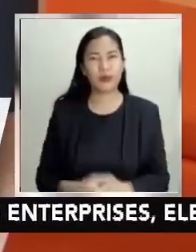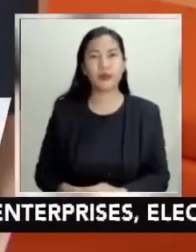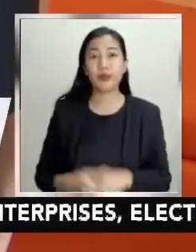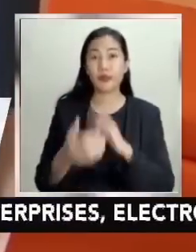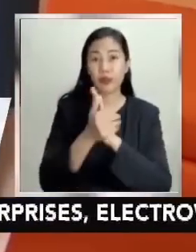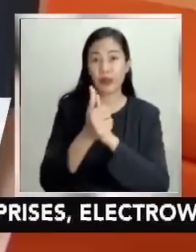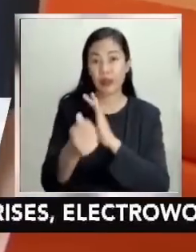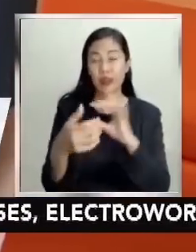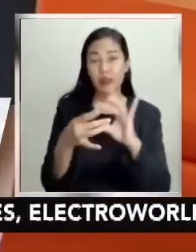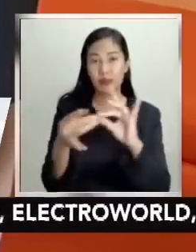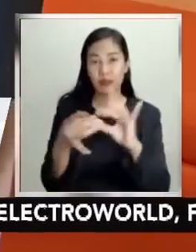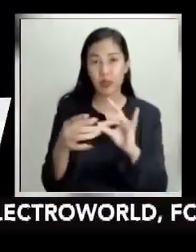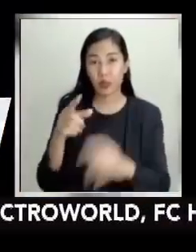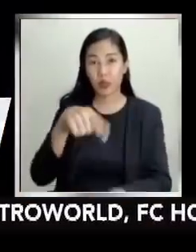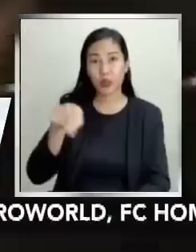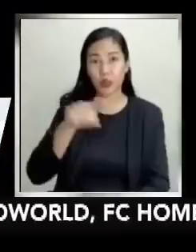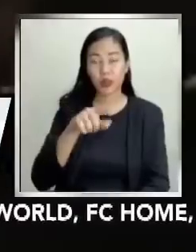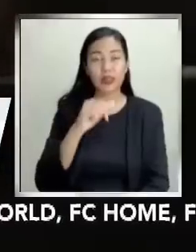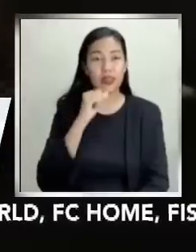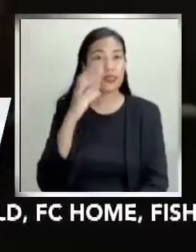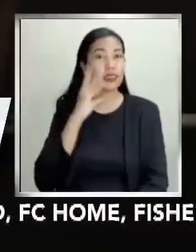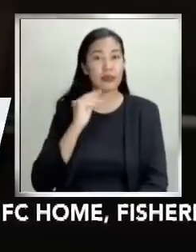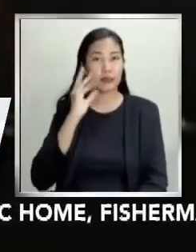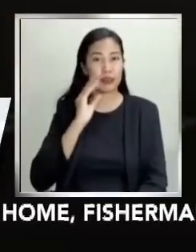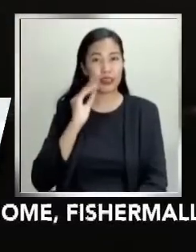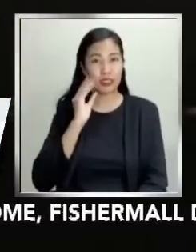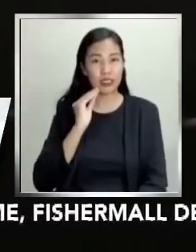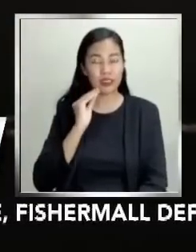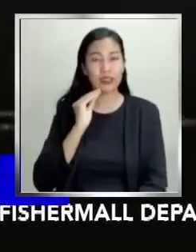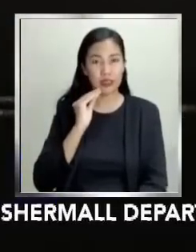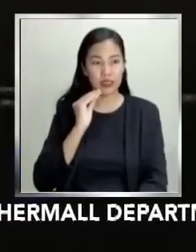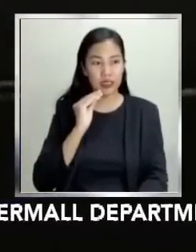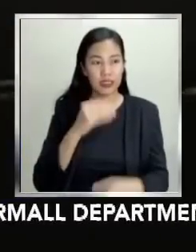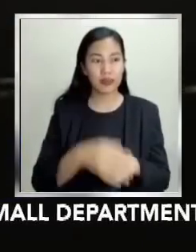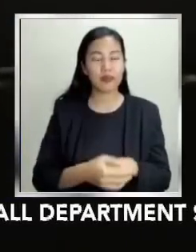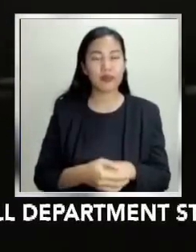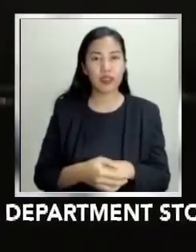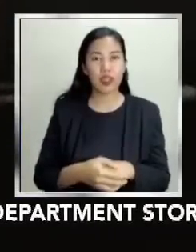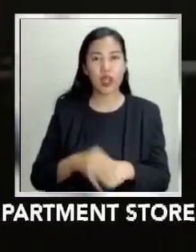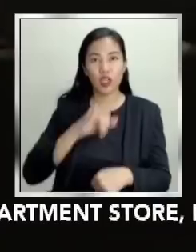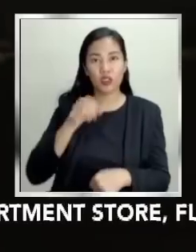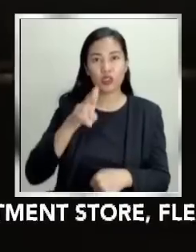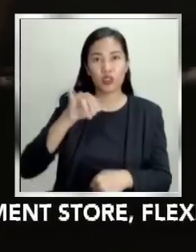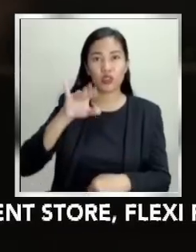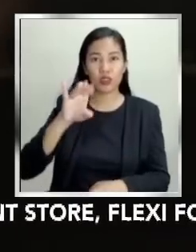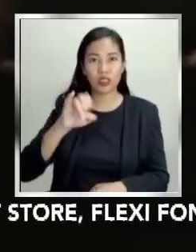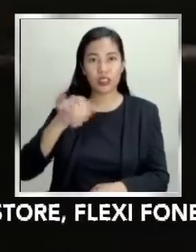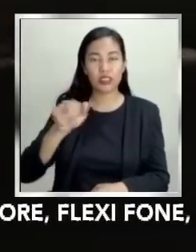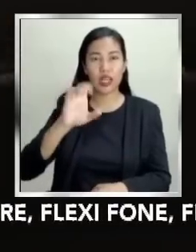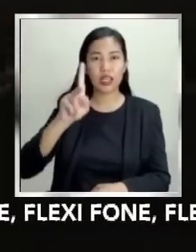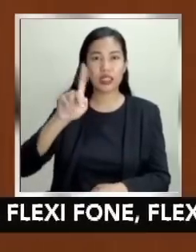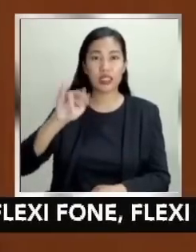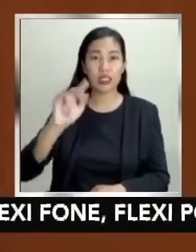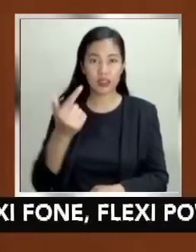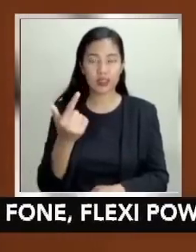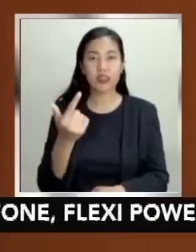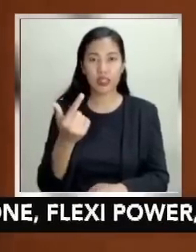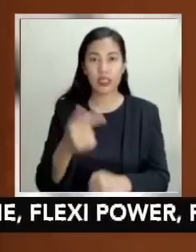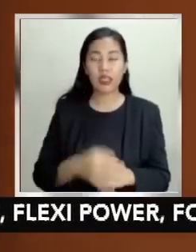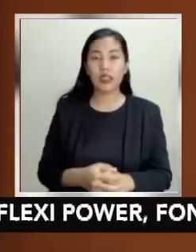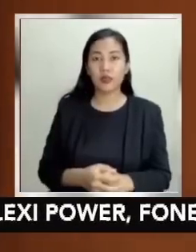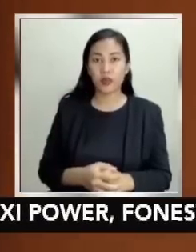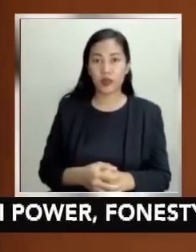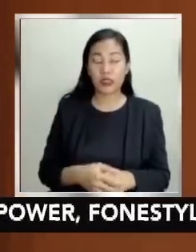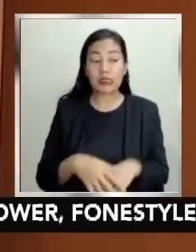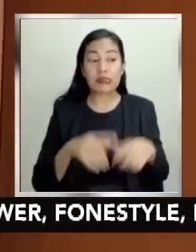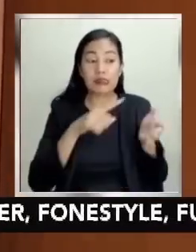di mabiktima ng juice jacking, hangga't maaari sa mga trusted establishment lang makicharge gamit ang USB port.